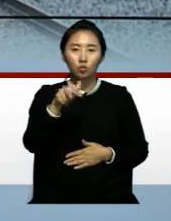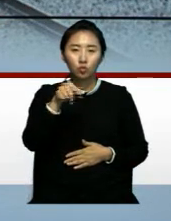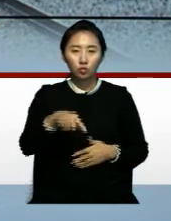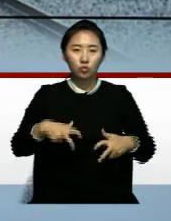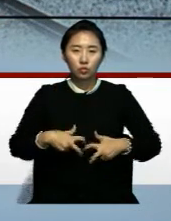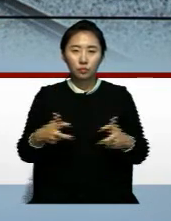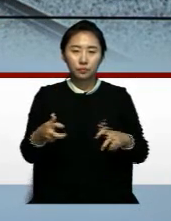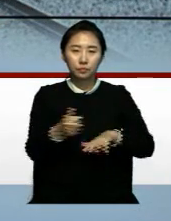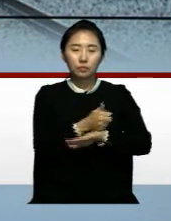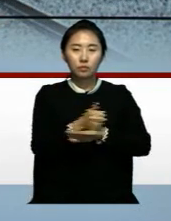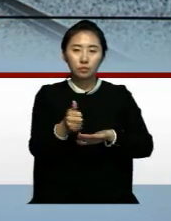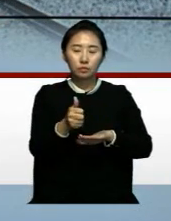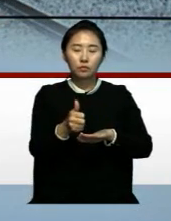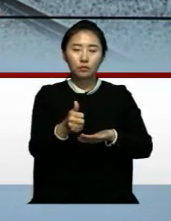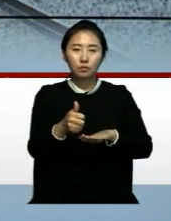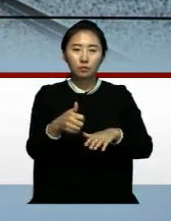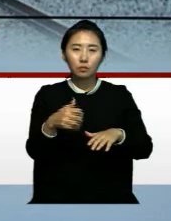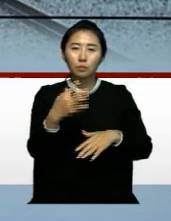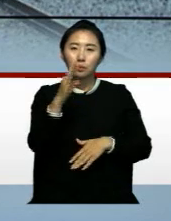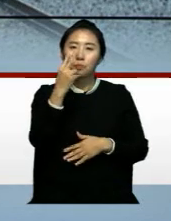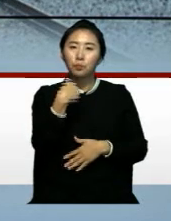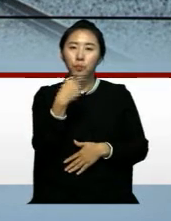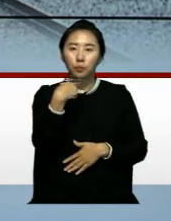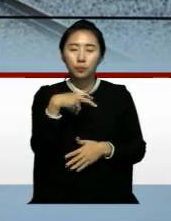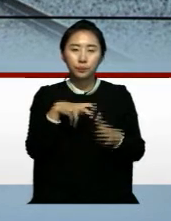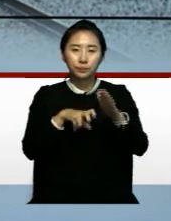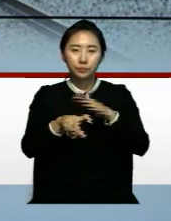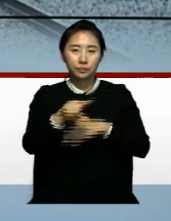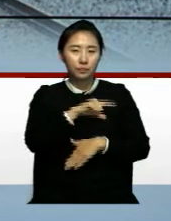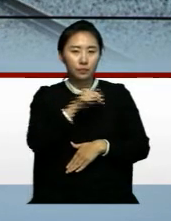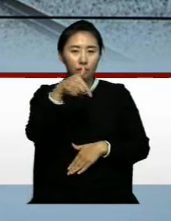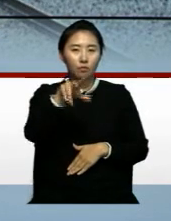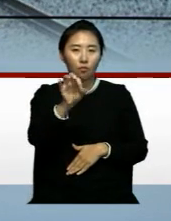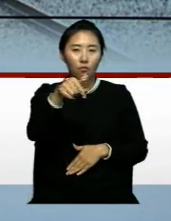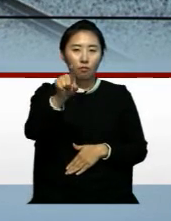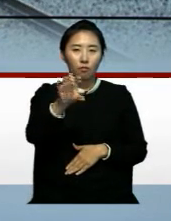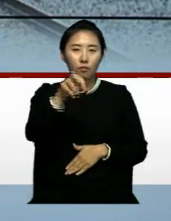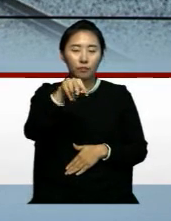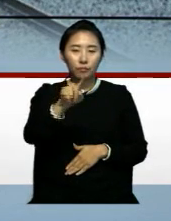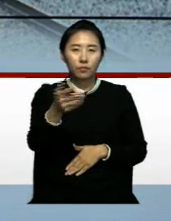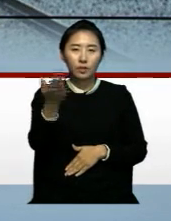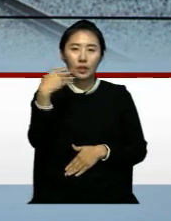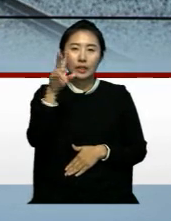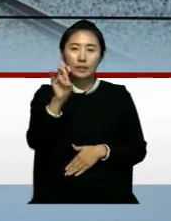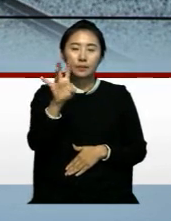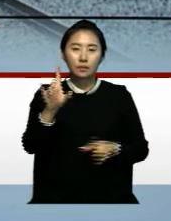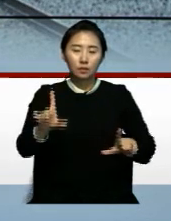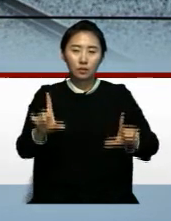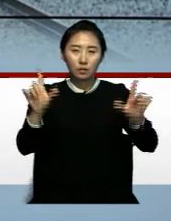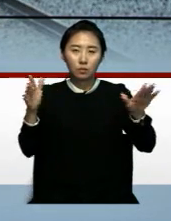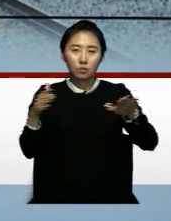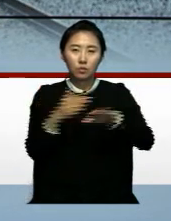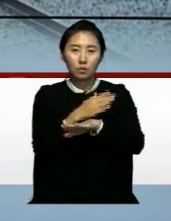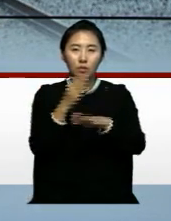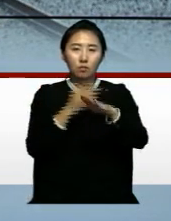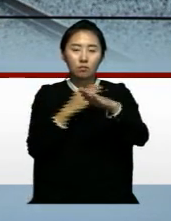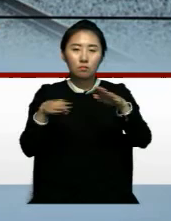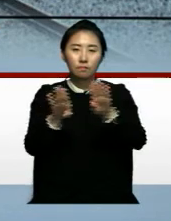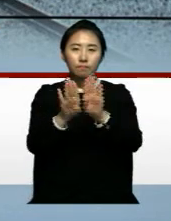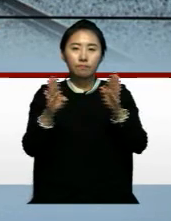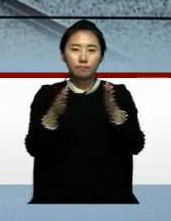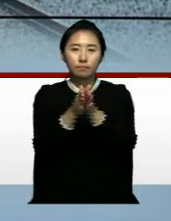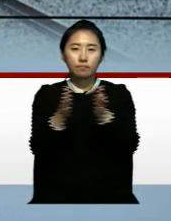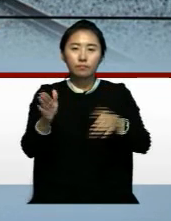여주시와 성남시를 오가는 여주 성남간 복선전철, 이른바 경강선이 지난 24일부터 정식으로